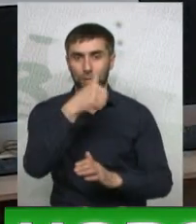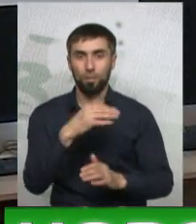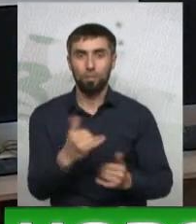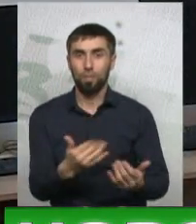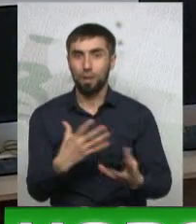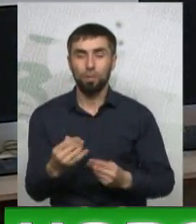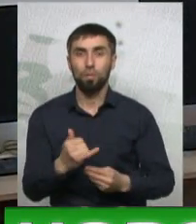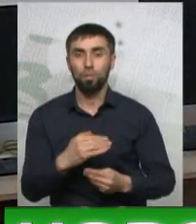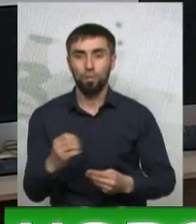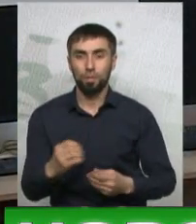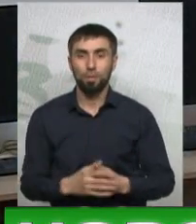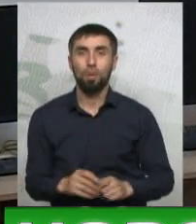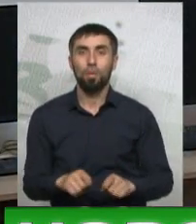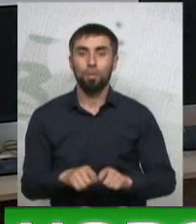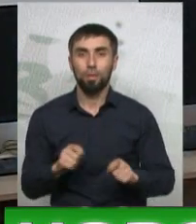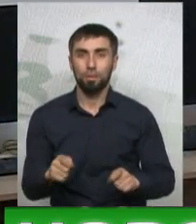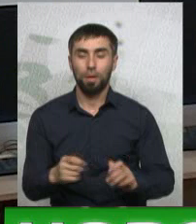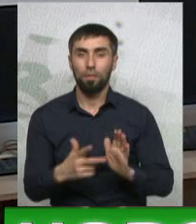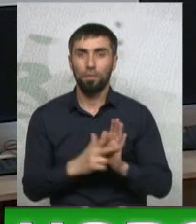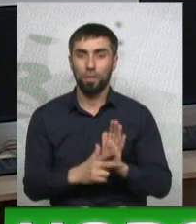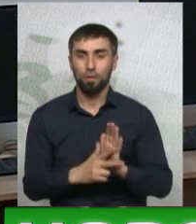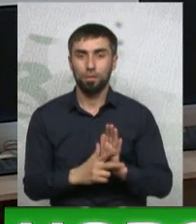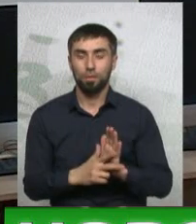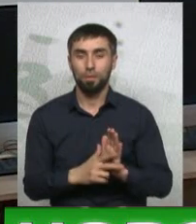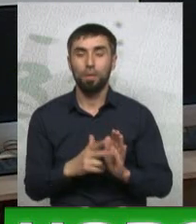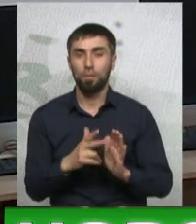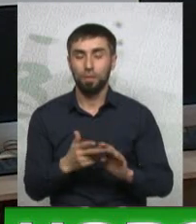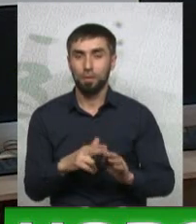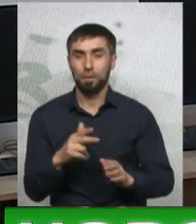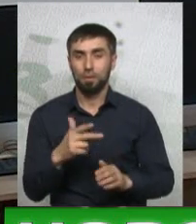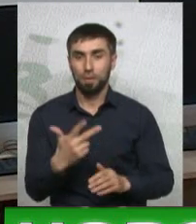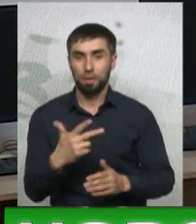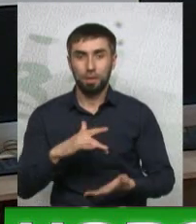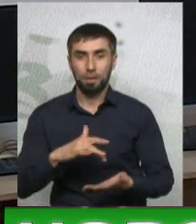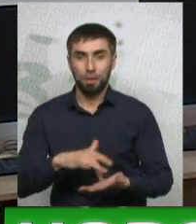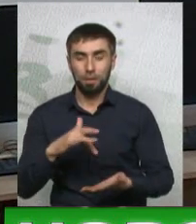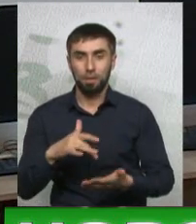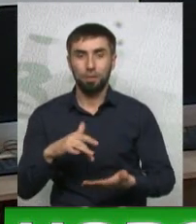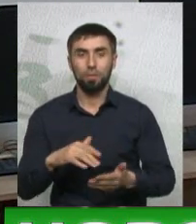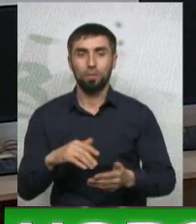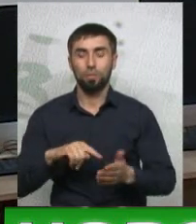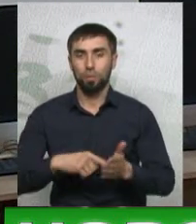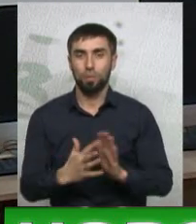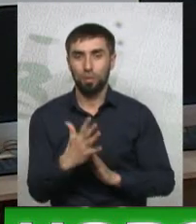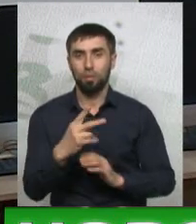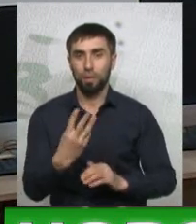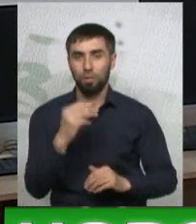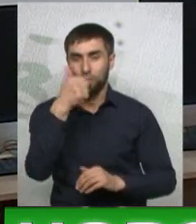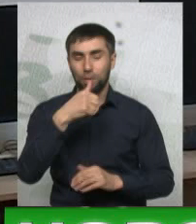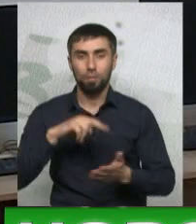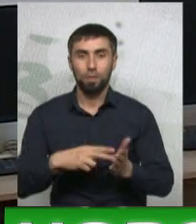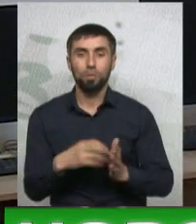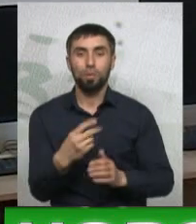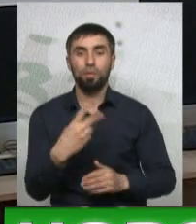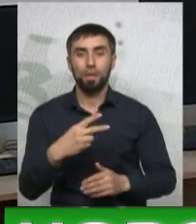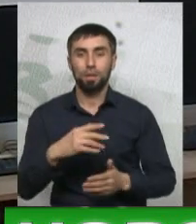сегодняшний день уже открыто 83 центра точка роста. В 2023 году планируется создание еще